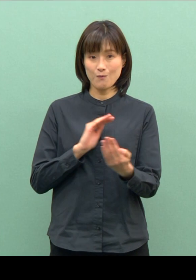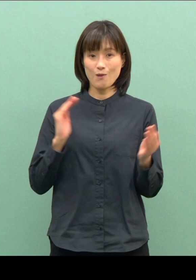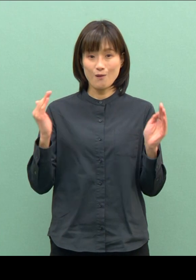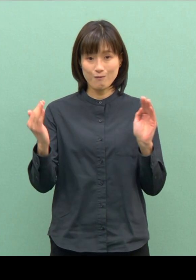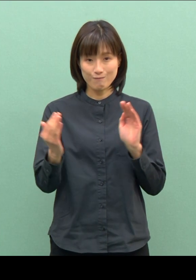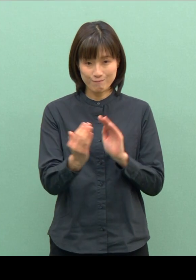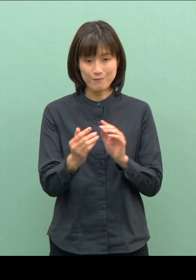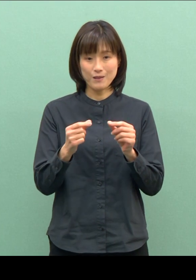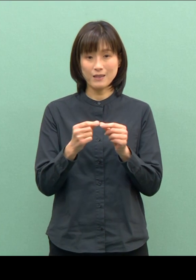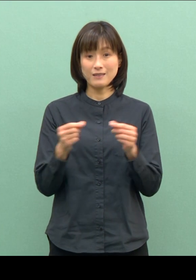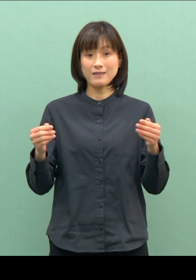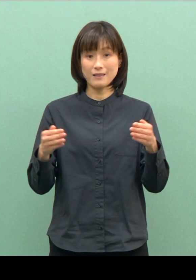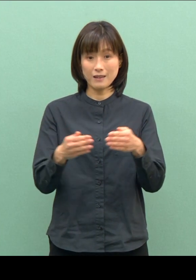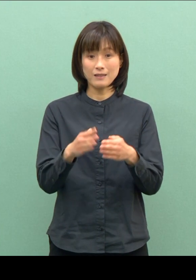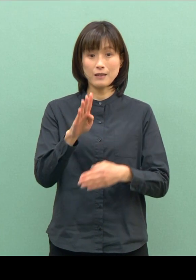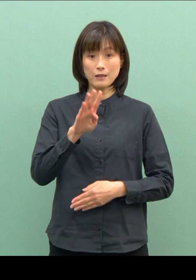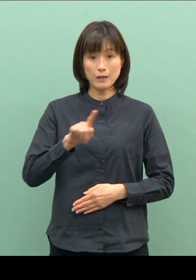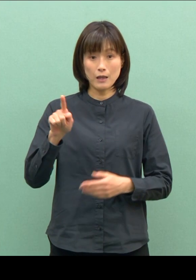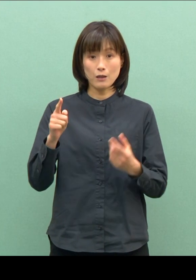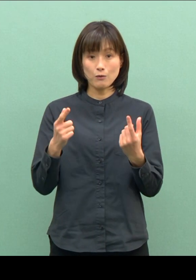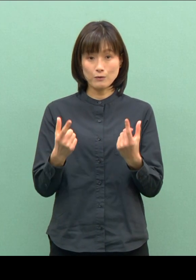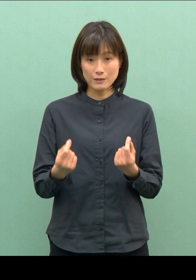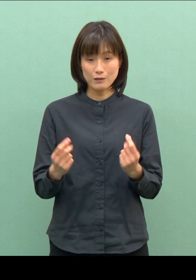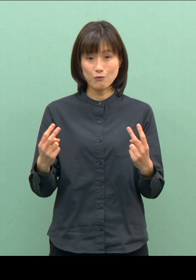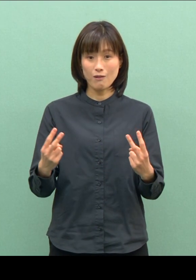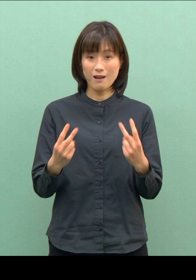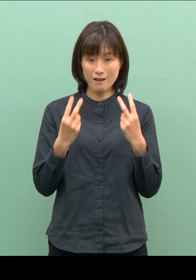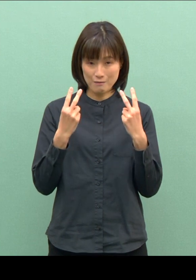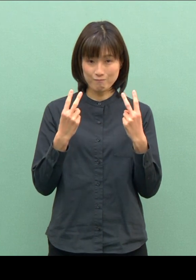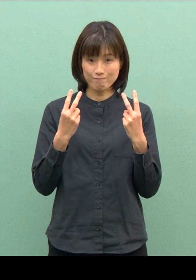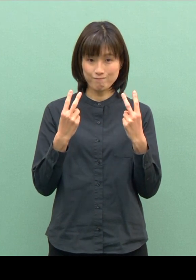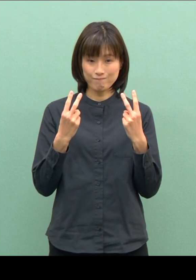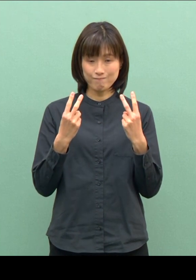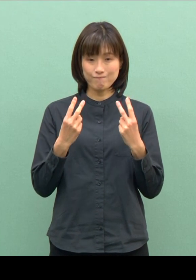大きく変化する長崎県を、 しかとご覧あれ。